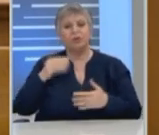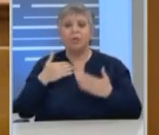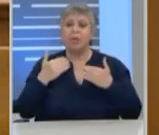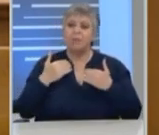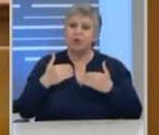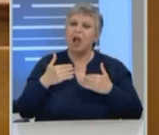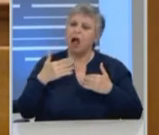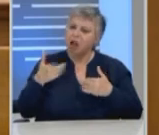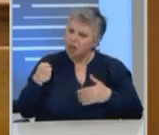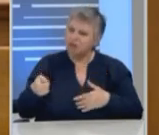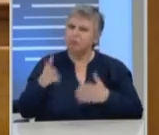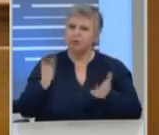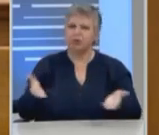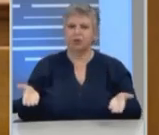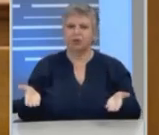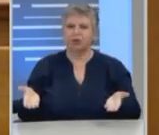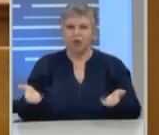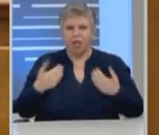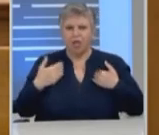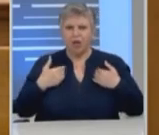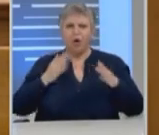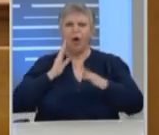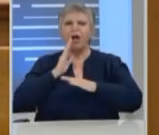ίδια. Και αυτό που λέω στη Βουλή,